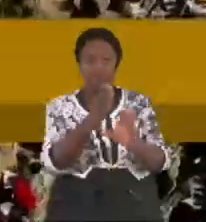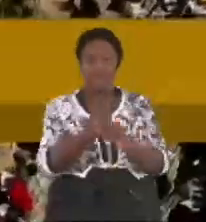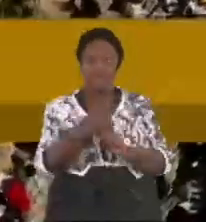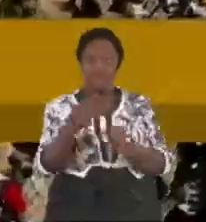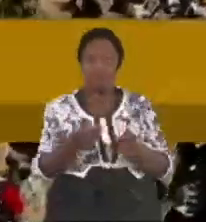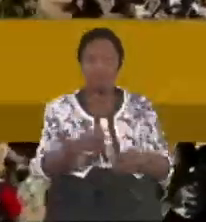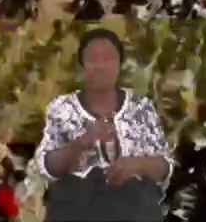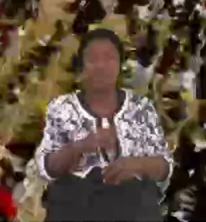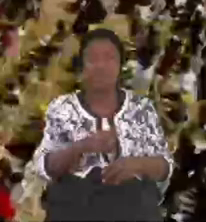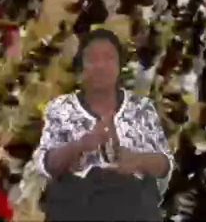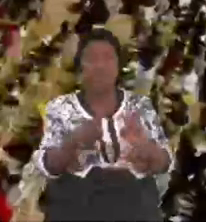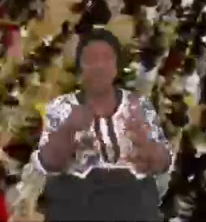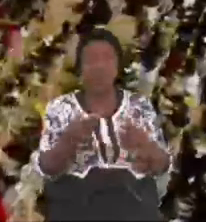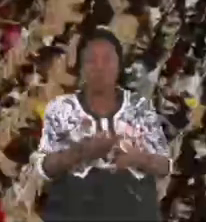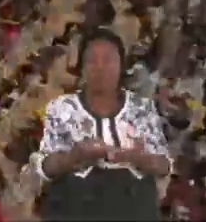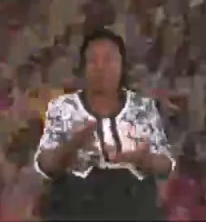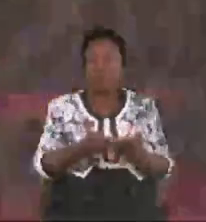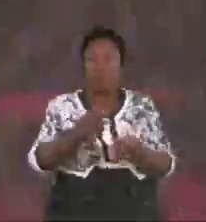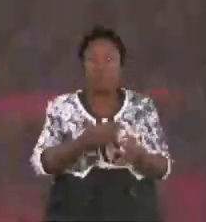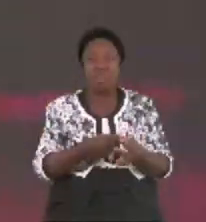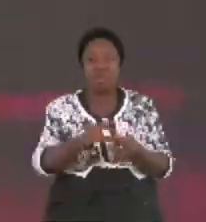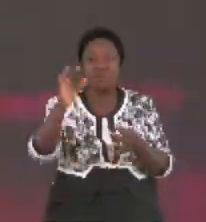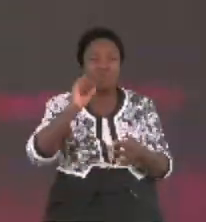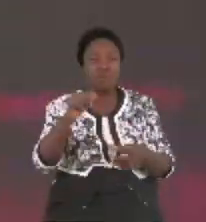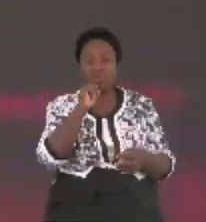pas encore, parce que Jésus